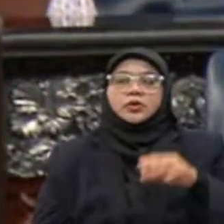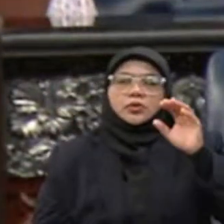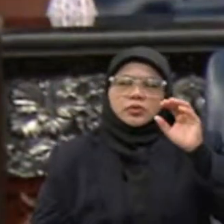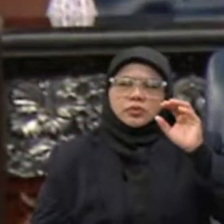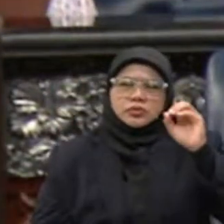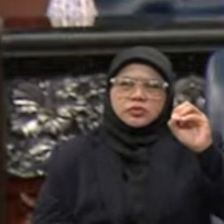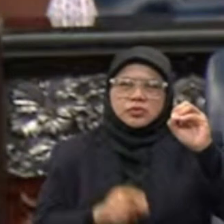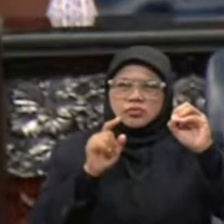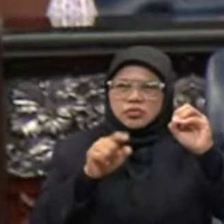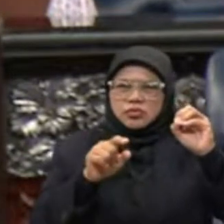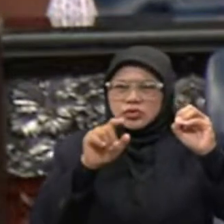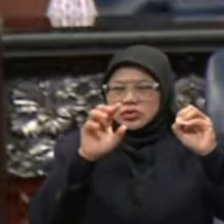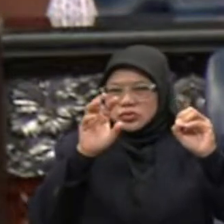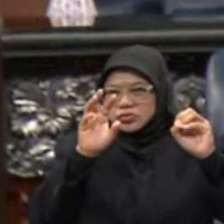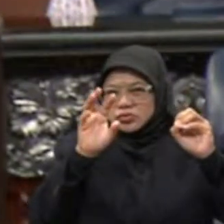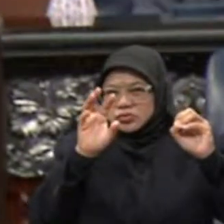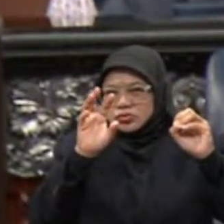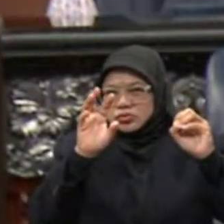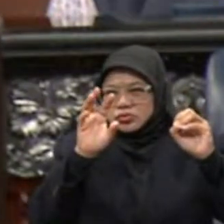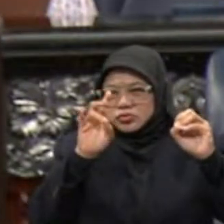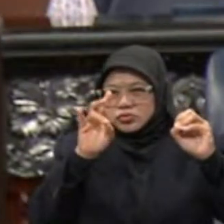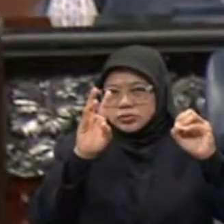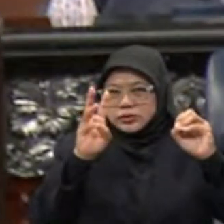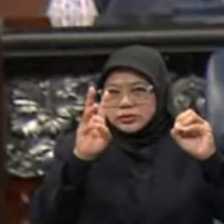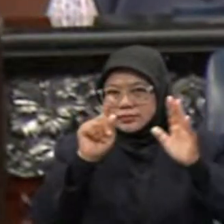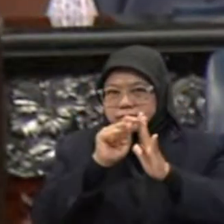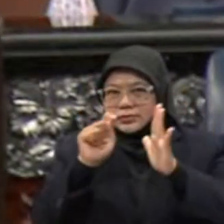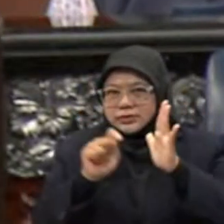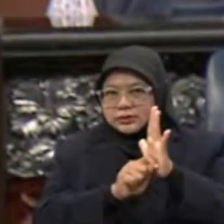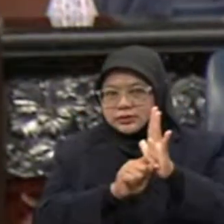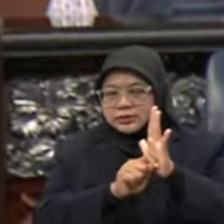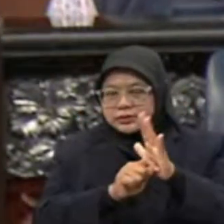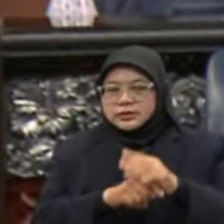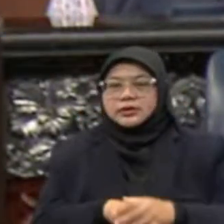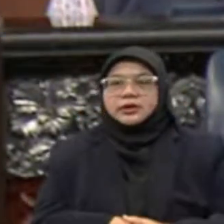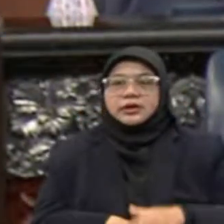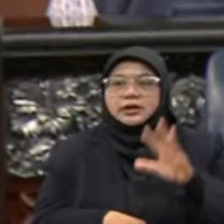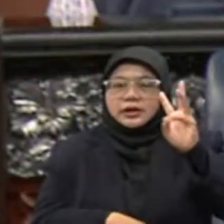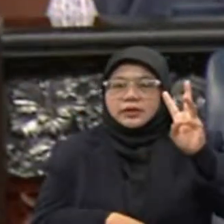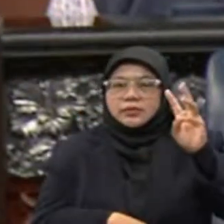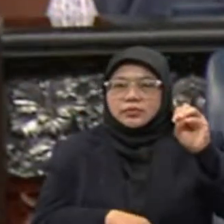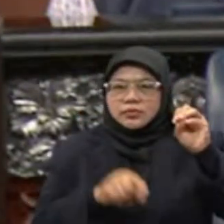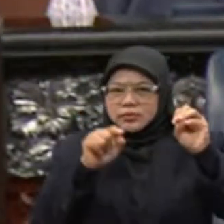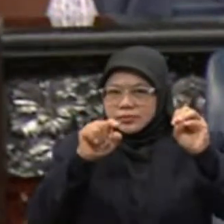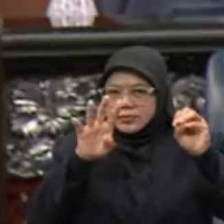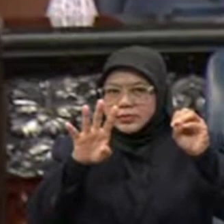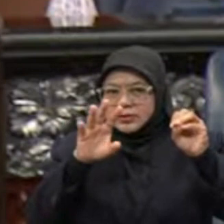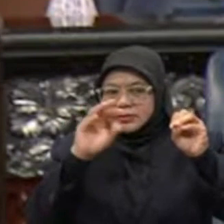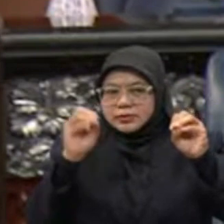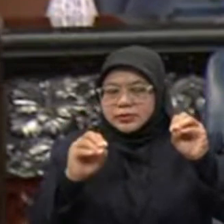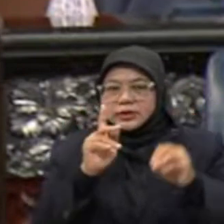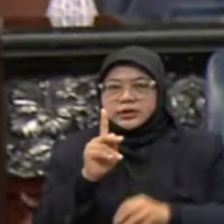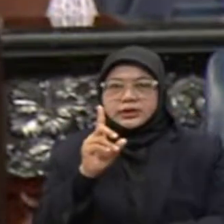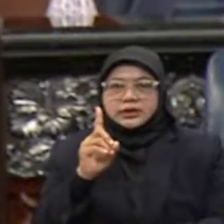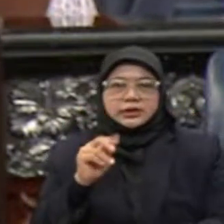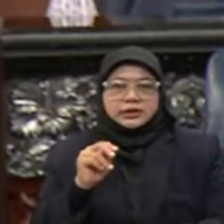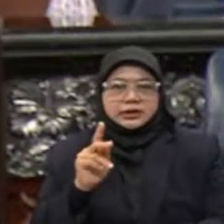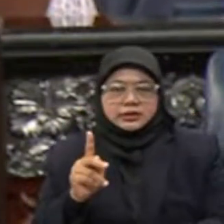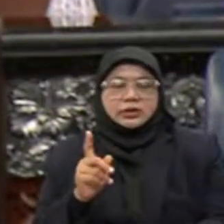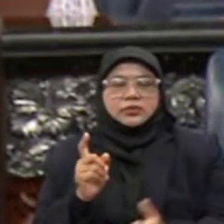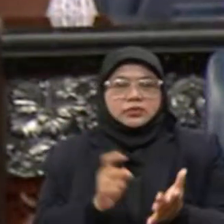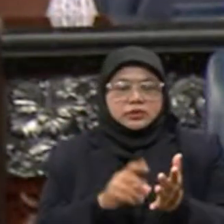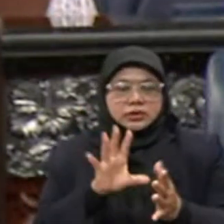6 triliun atau 60 puluhan 400 yang meliputi